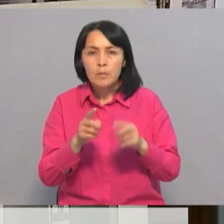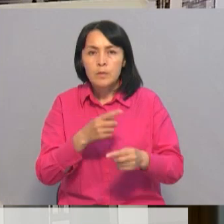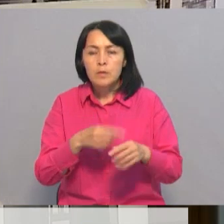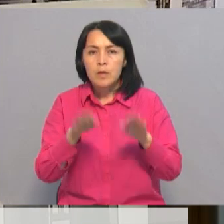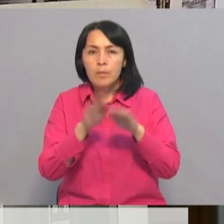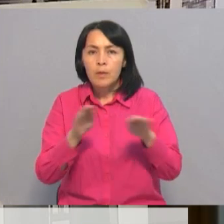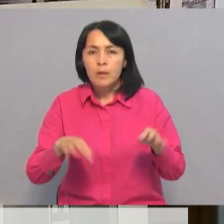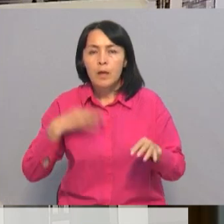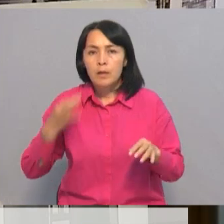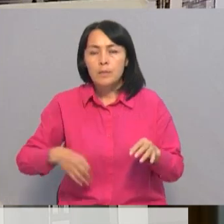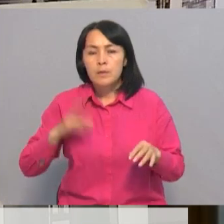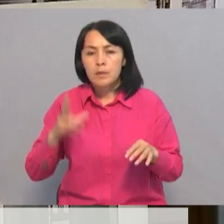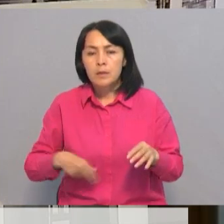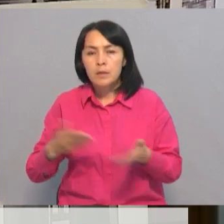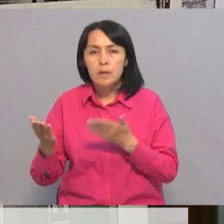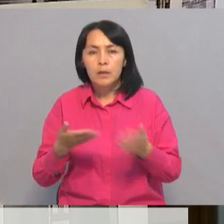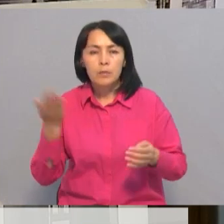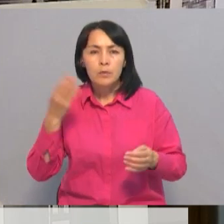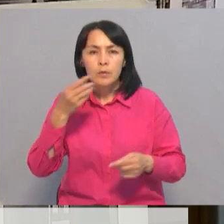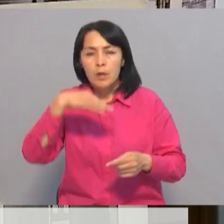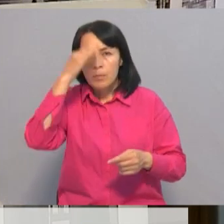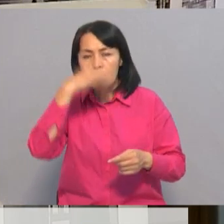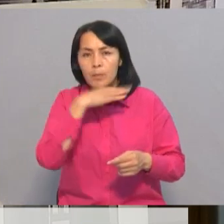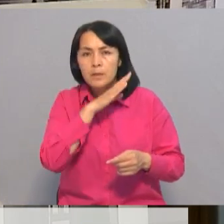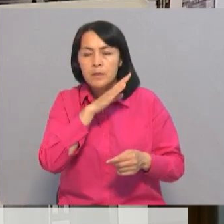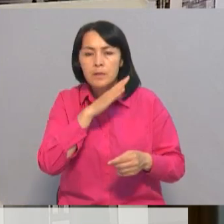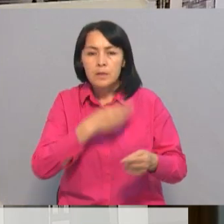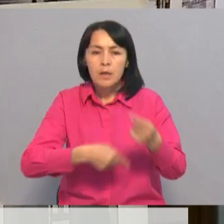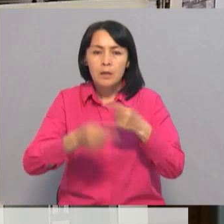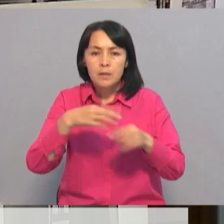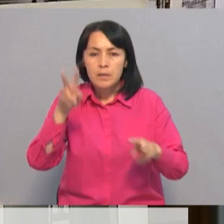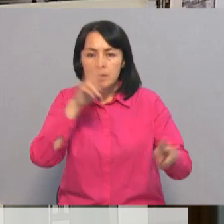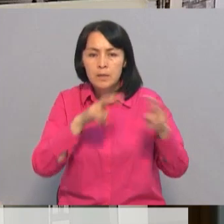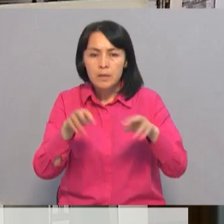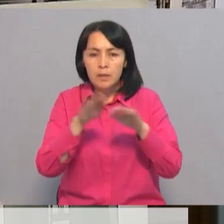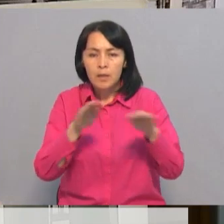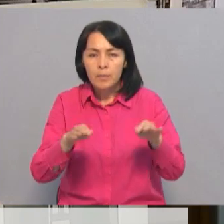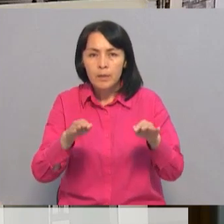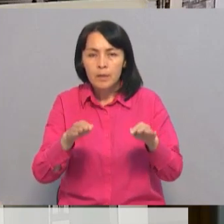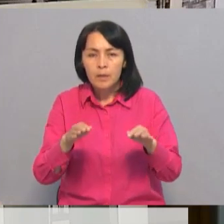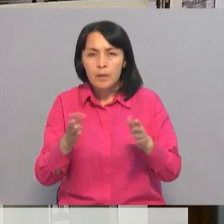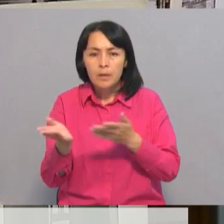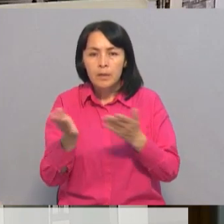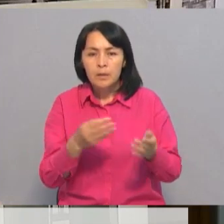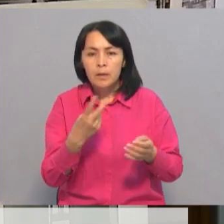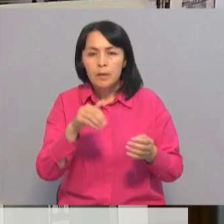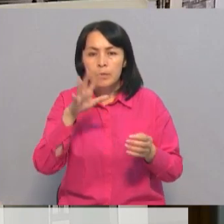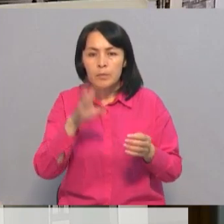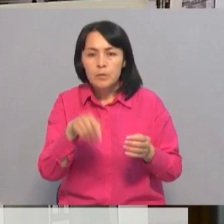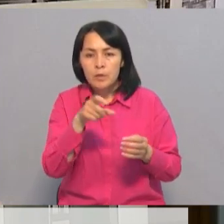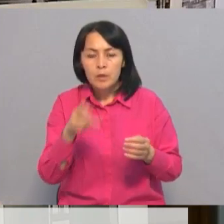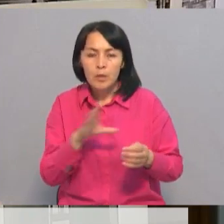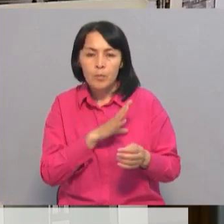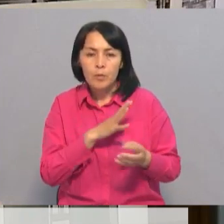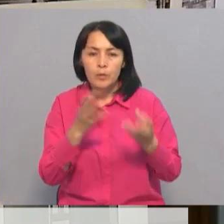келіп өзінің атасын іздейтін, бабасын іздейтін ұрпақтар пайда болды. Міне осының нәтижесінде жинақтай келіп біз қазір 2,5 мың адамға толтырып